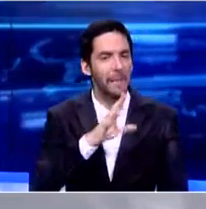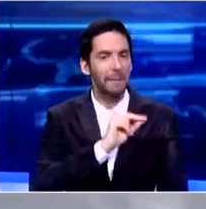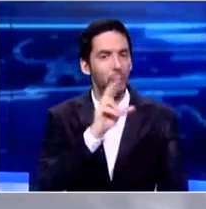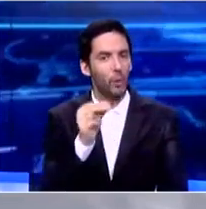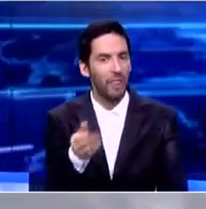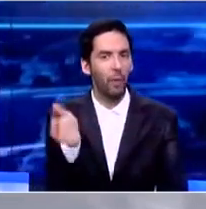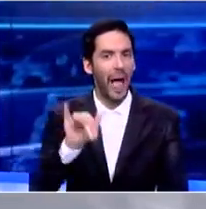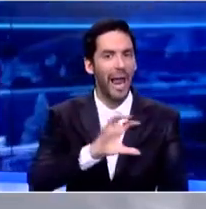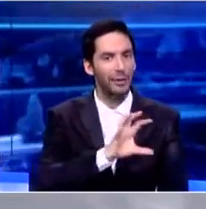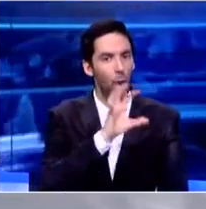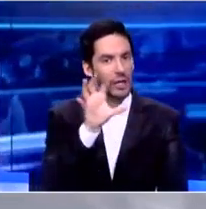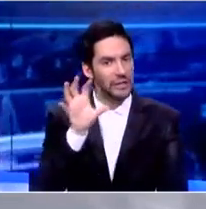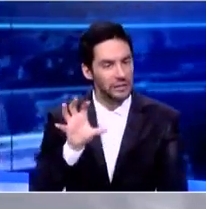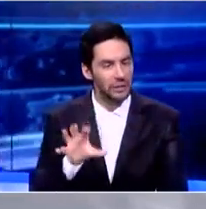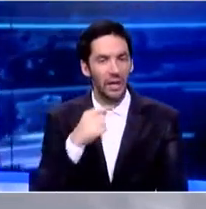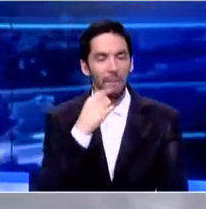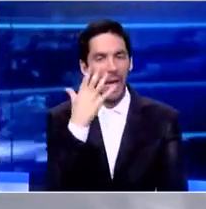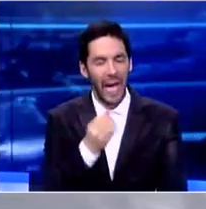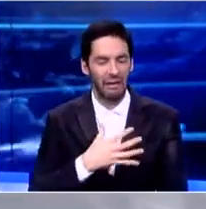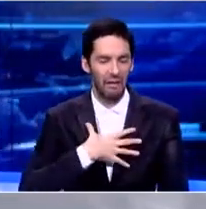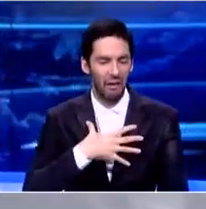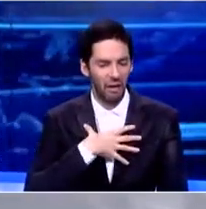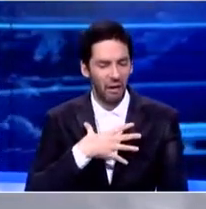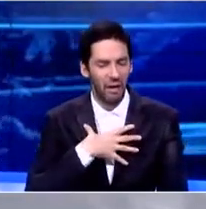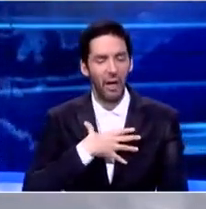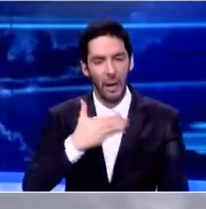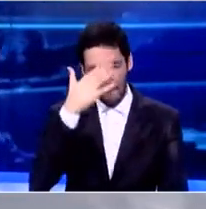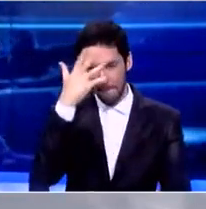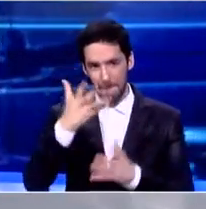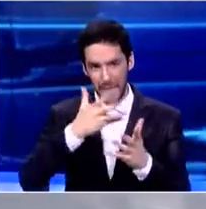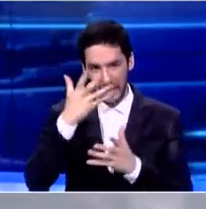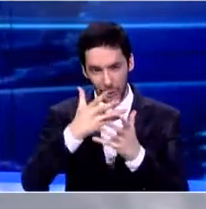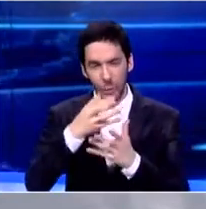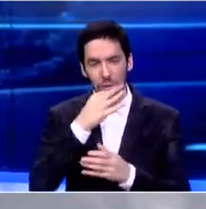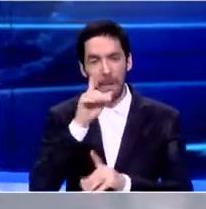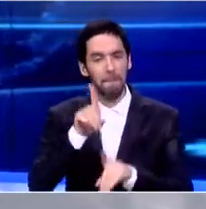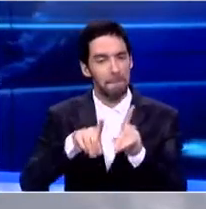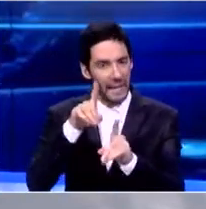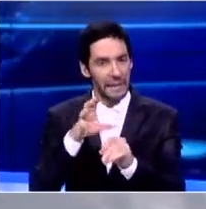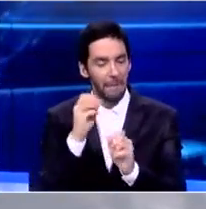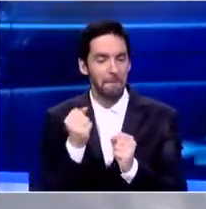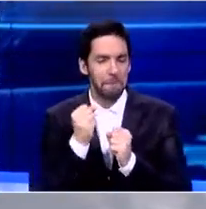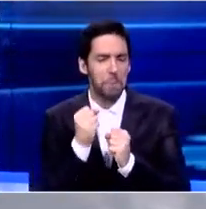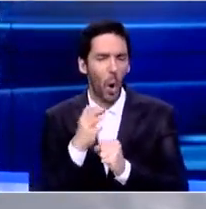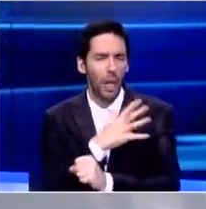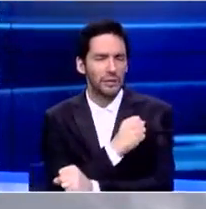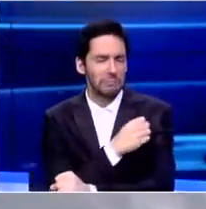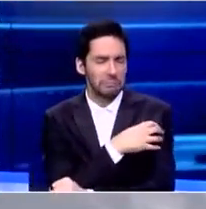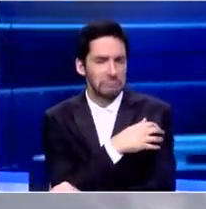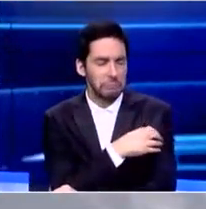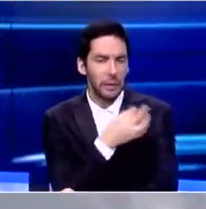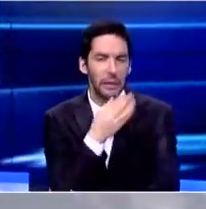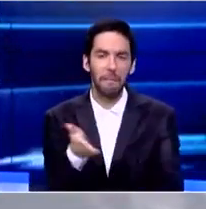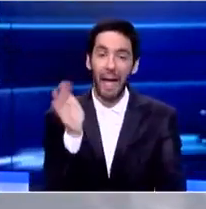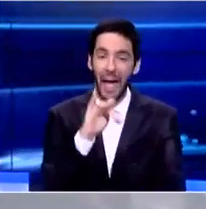δηλαδή πιο συχνά αναφέρεται βήχας, πυρετός, αναφέρεται μυαλγία και επίσης πονόλεμος από τους ανθρώπους που διαγνώστηκαν